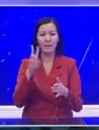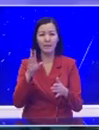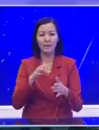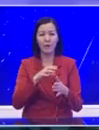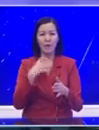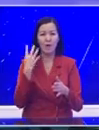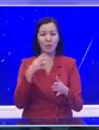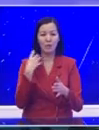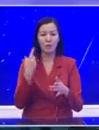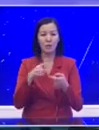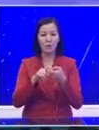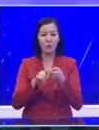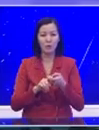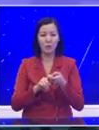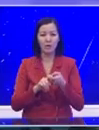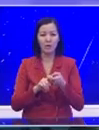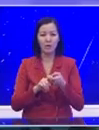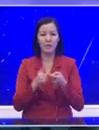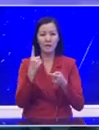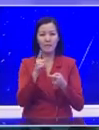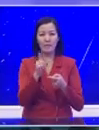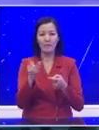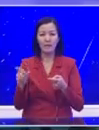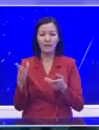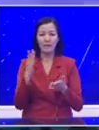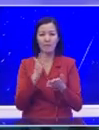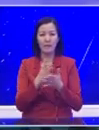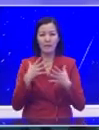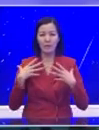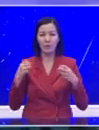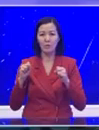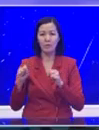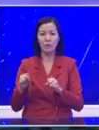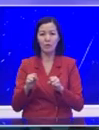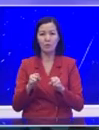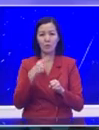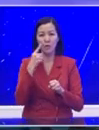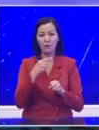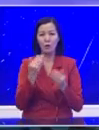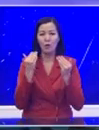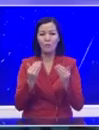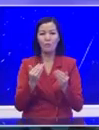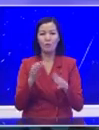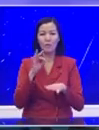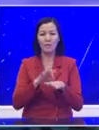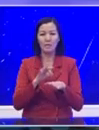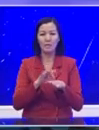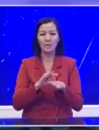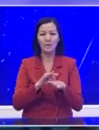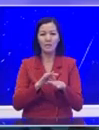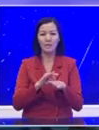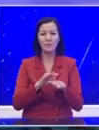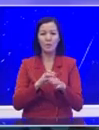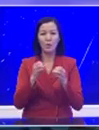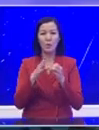қауіпті вирустарды жұқтырғандардың бір-бірден тіркелген отыр. Денсаулық сақтау мамандарының айтуынша, бүгін бұл